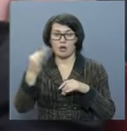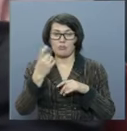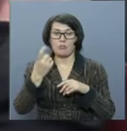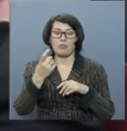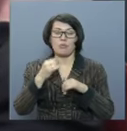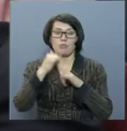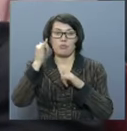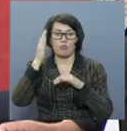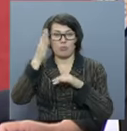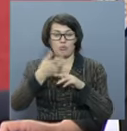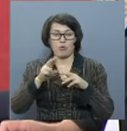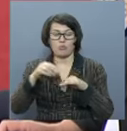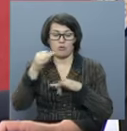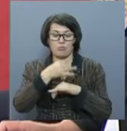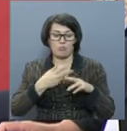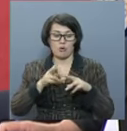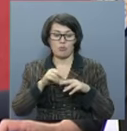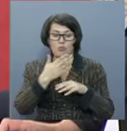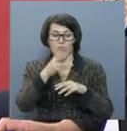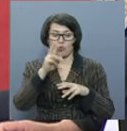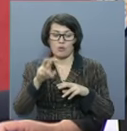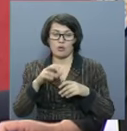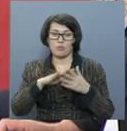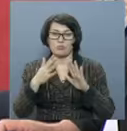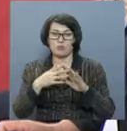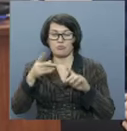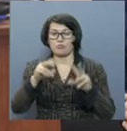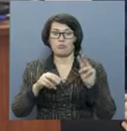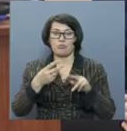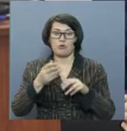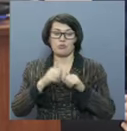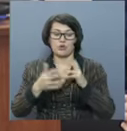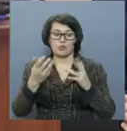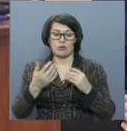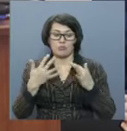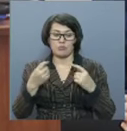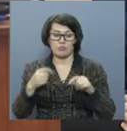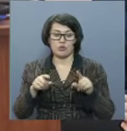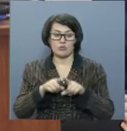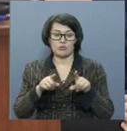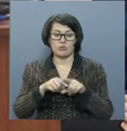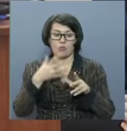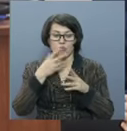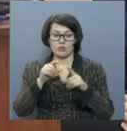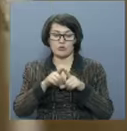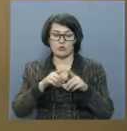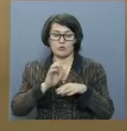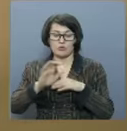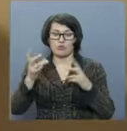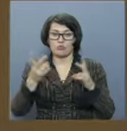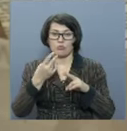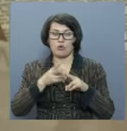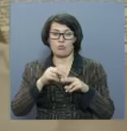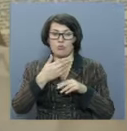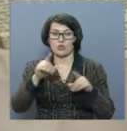келешегімен даму басымдықтарын сөз етті. Олар доллардың жағдайын ескере отырып, күнделікті тұтынатын тауарларды өзімізде өндіру керек дейді.